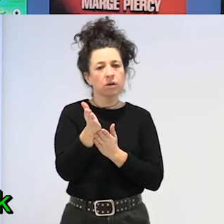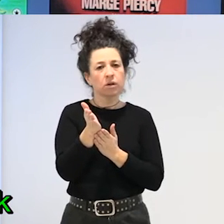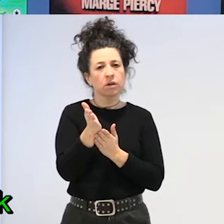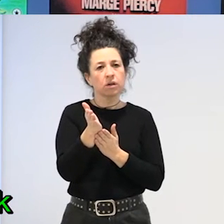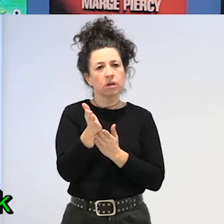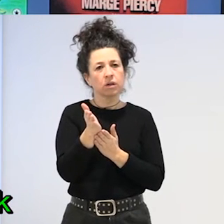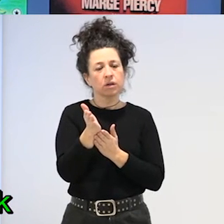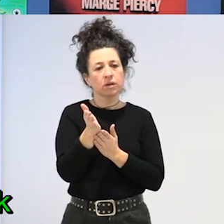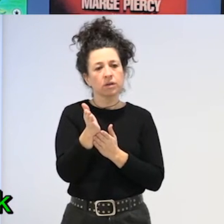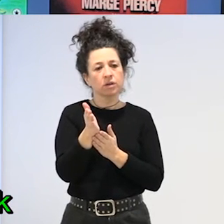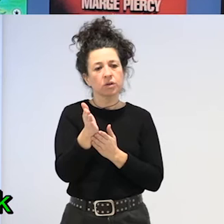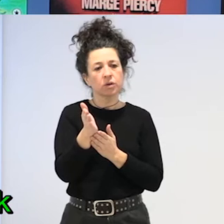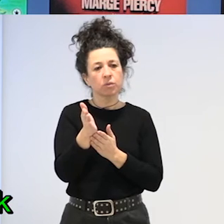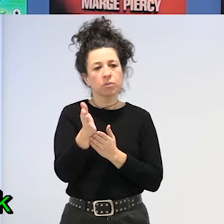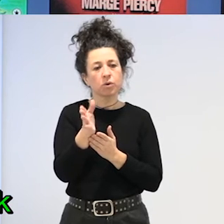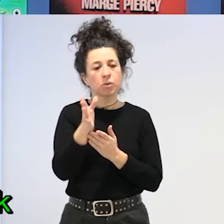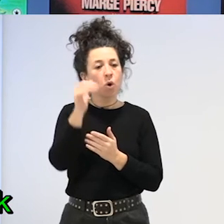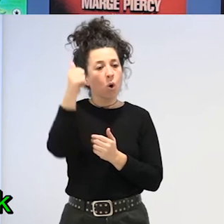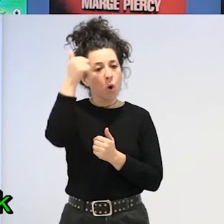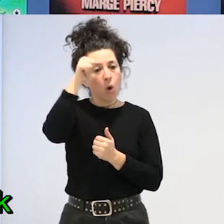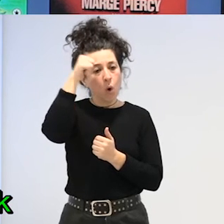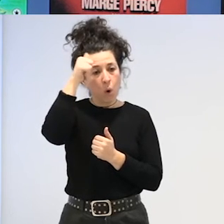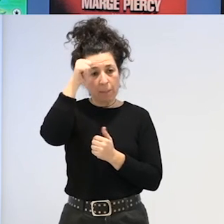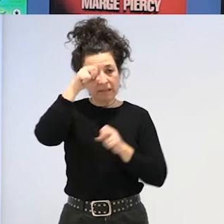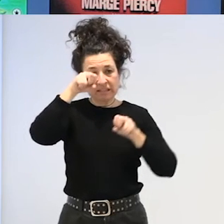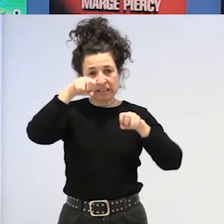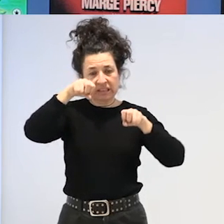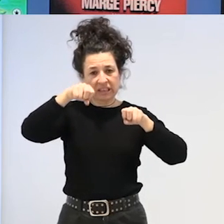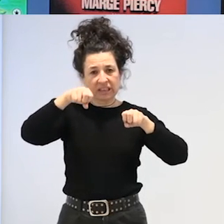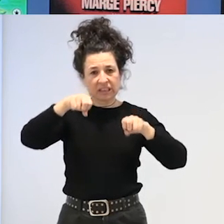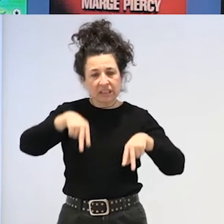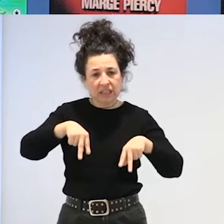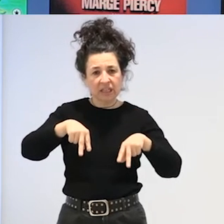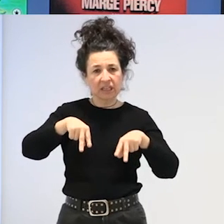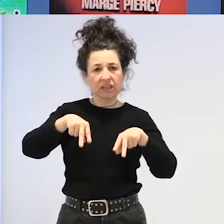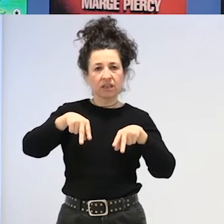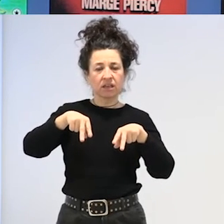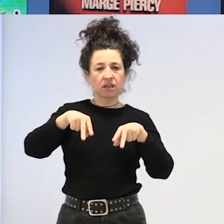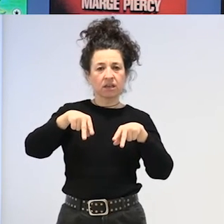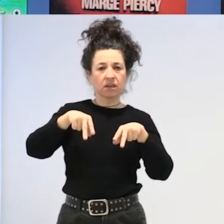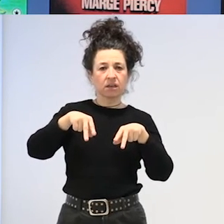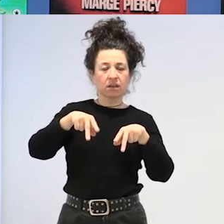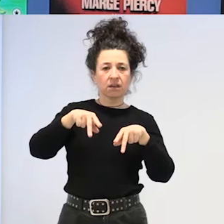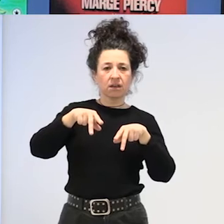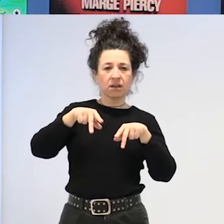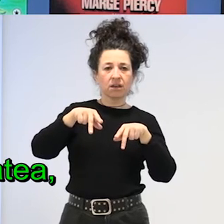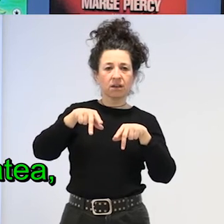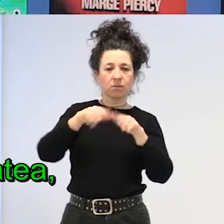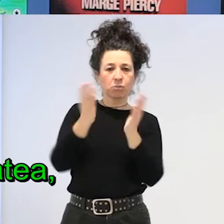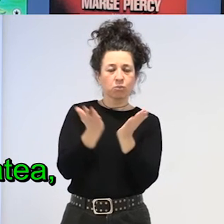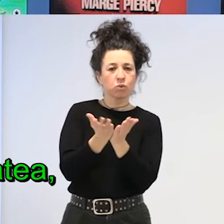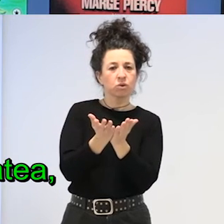bueno, gizonik gabeko mundu horrek kritikak jaso egin ditu azkenean